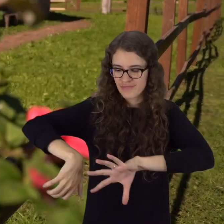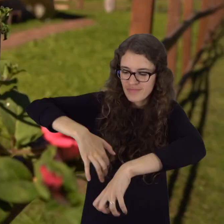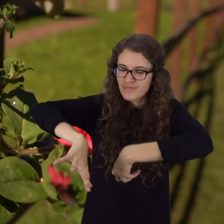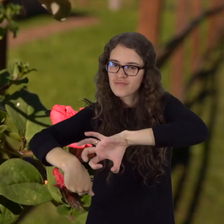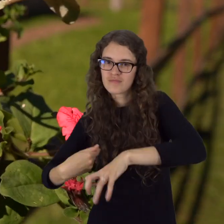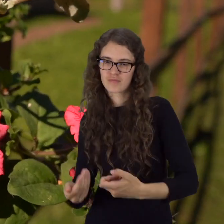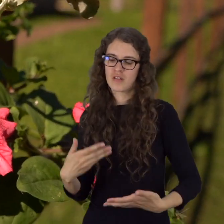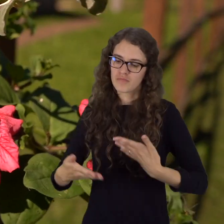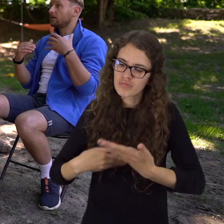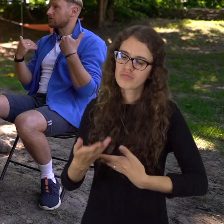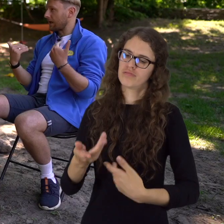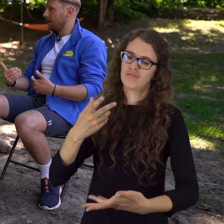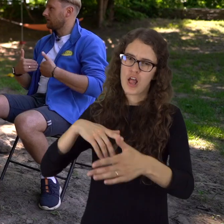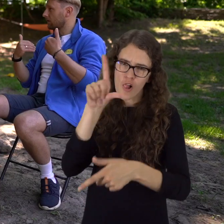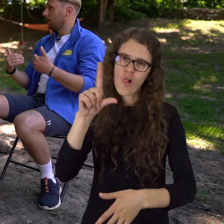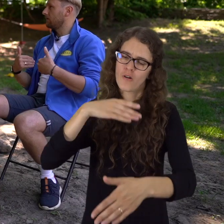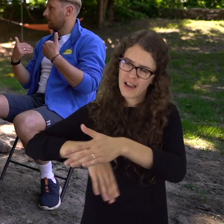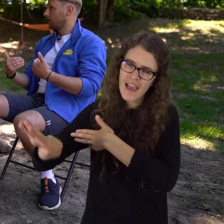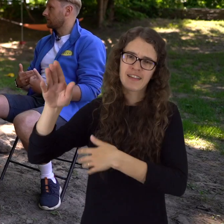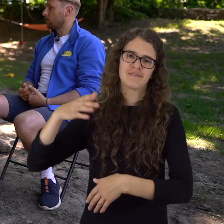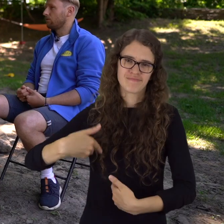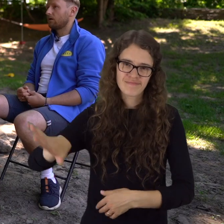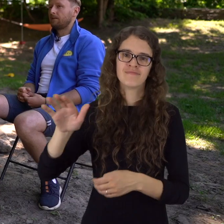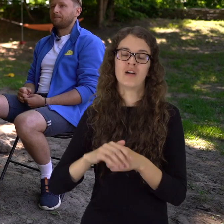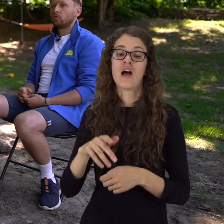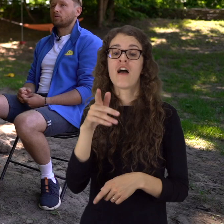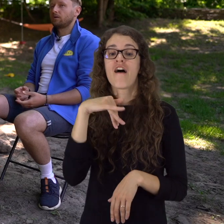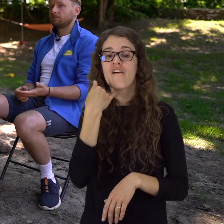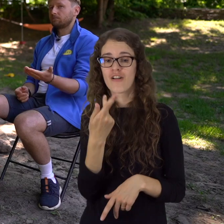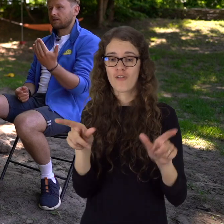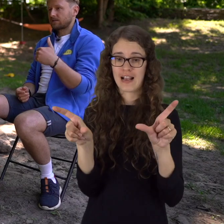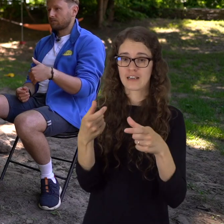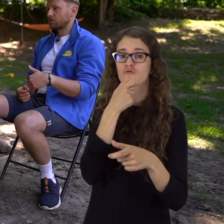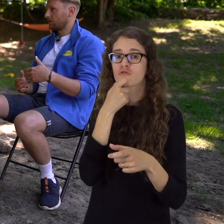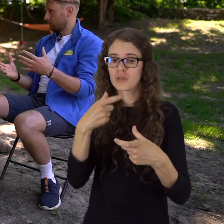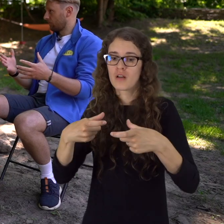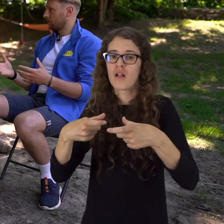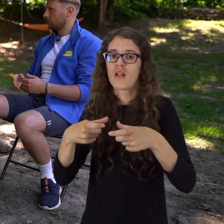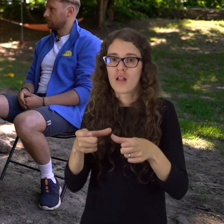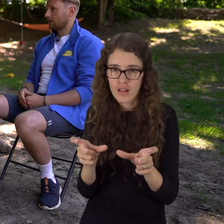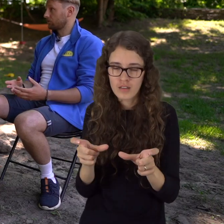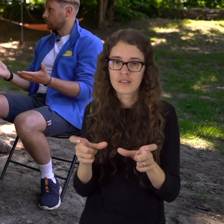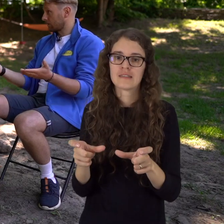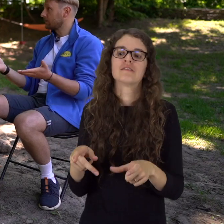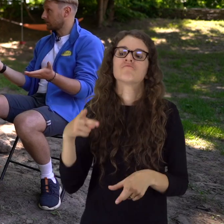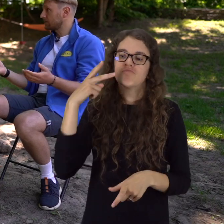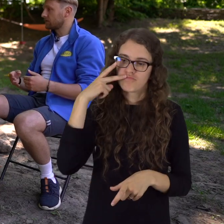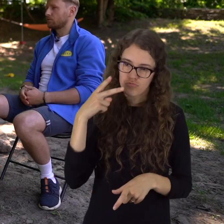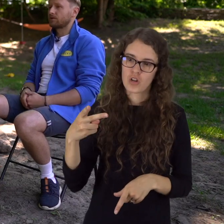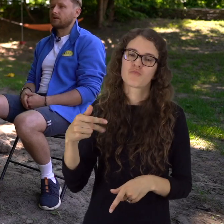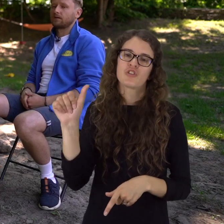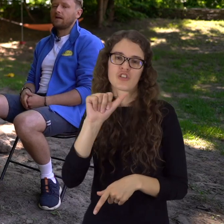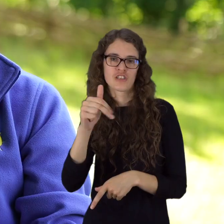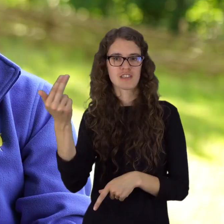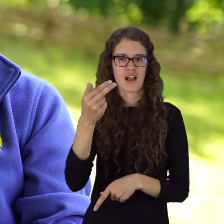iškask sniego labirintą, na, tiesiog eik į tą lauką, jau kai atlaisvinimai šiek tiek buvo, na, karantinas atlaisvintas